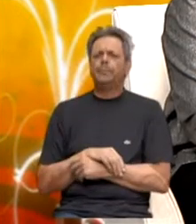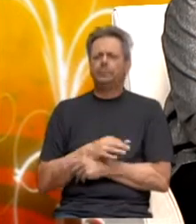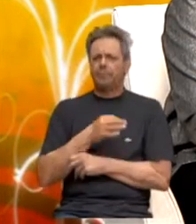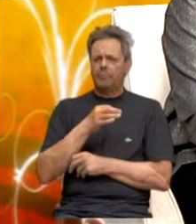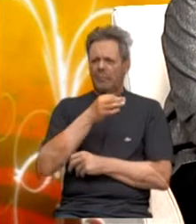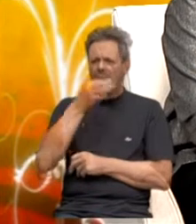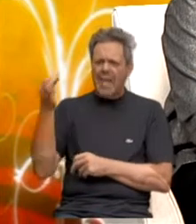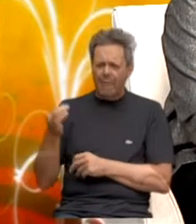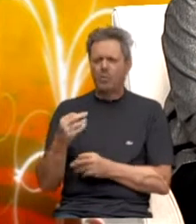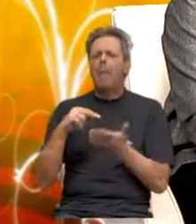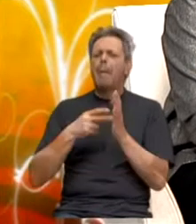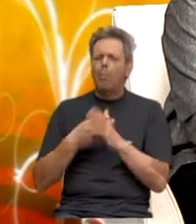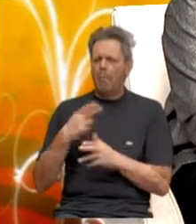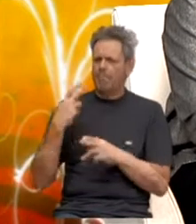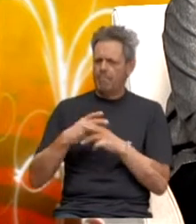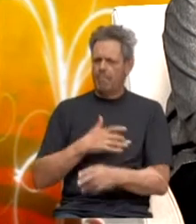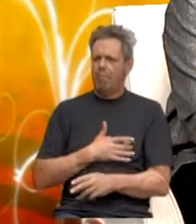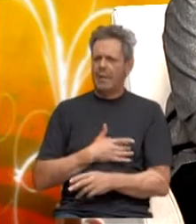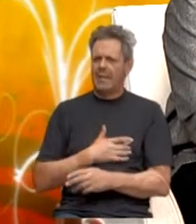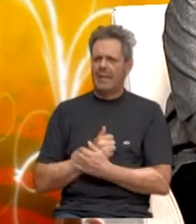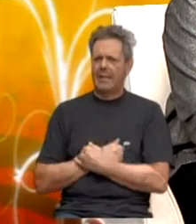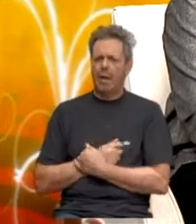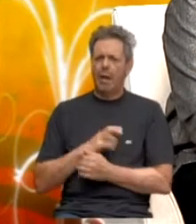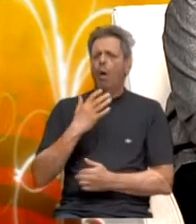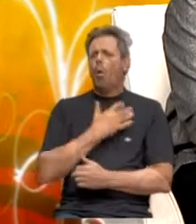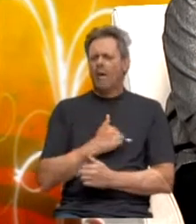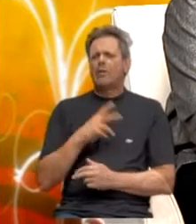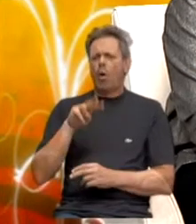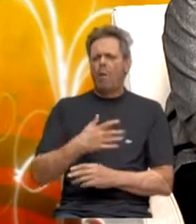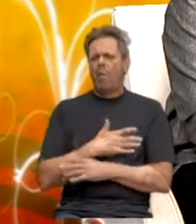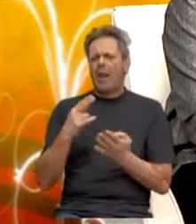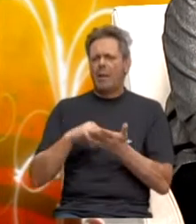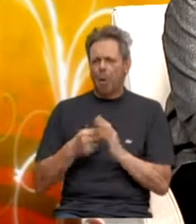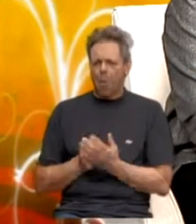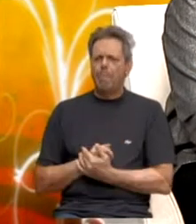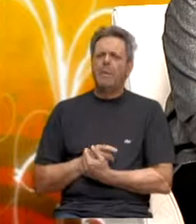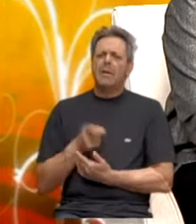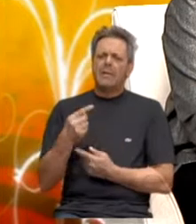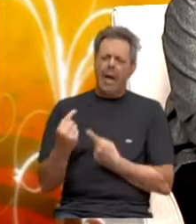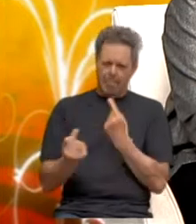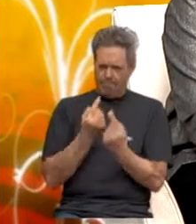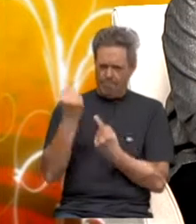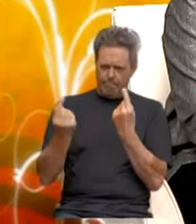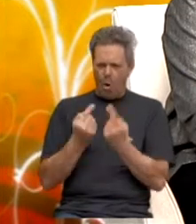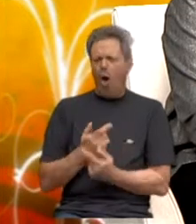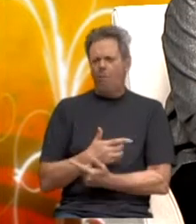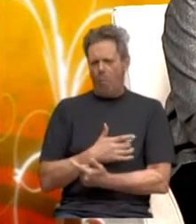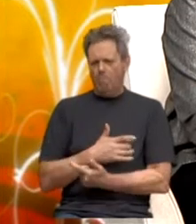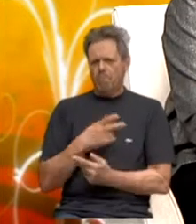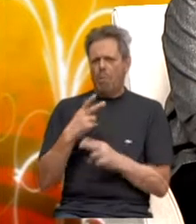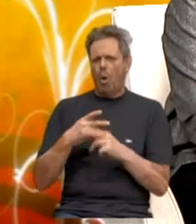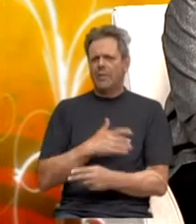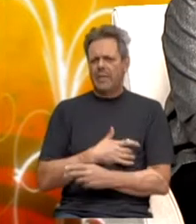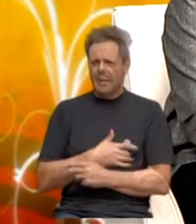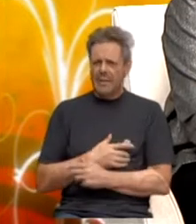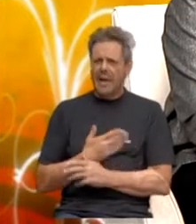na problem kardiovaskularnih bolesti. U Hrvatskoj svakako imamo veliki problem sa pojavnosti kardiovaskularnih bolesti, ali